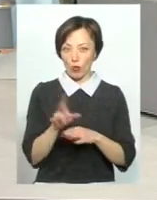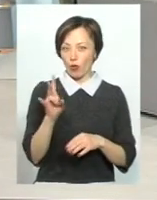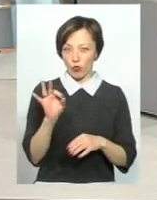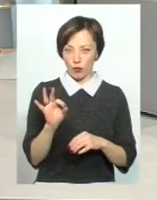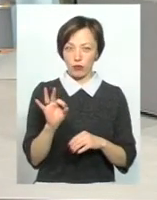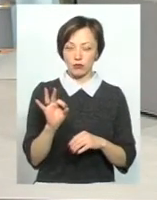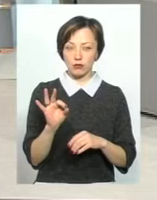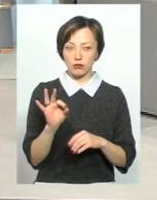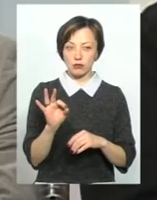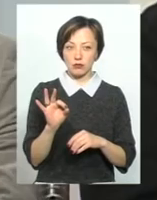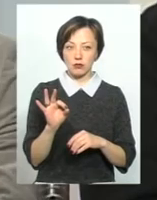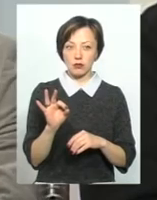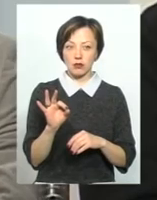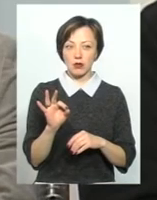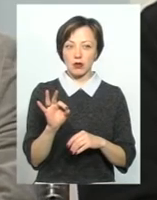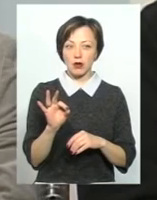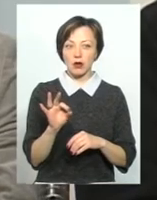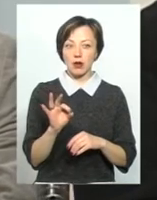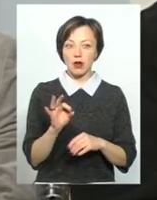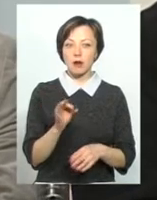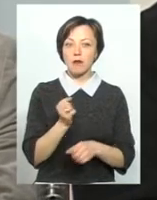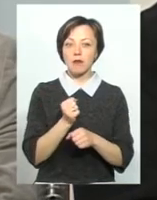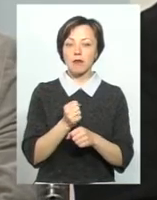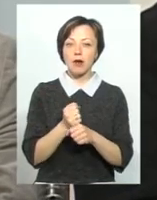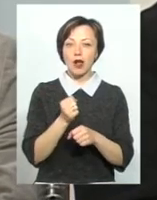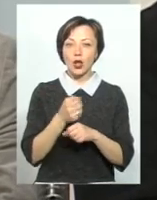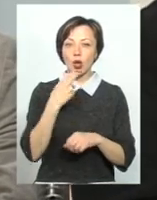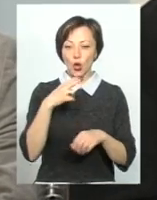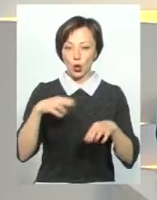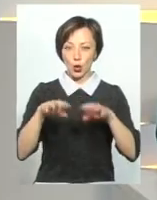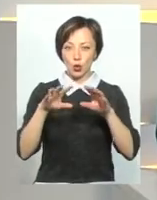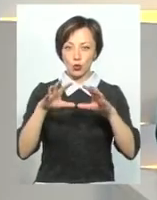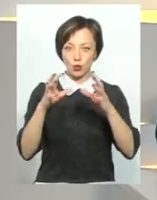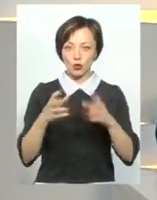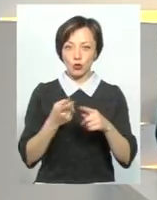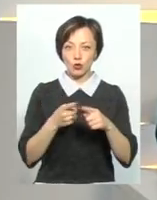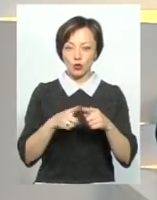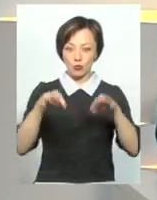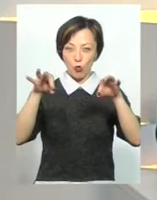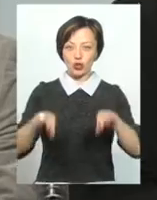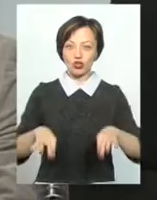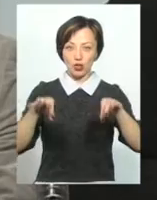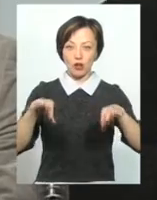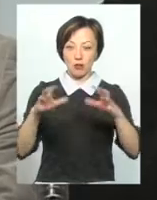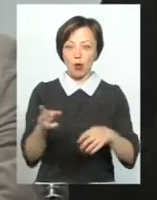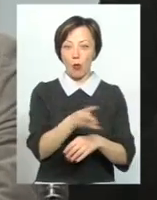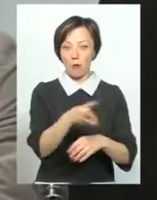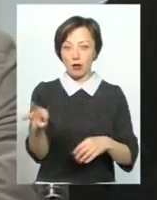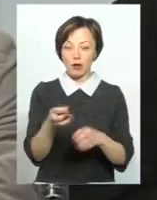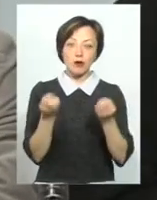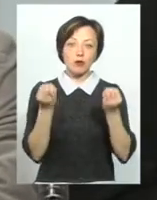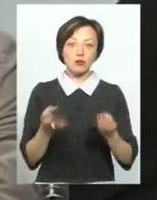брали тютюн, мочили його в бочки, і вони оприскували. Значить, вони